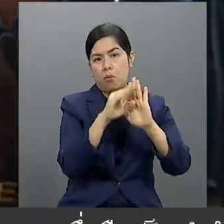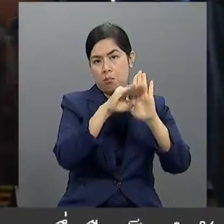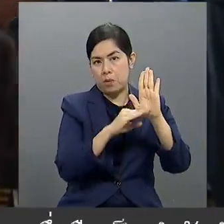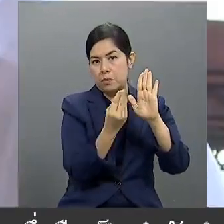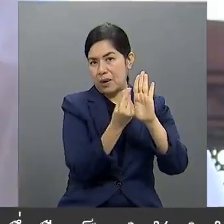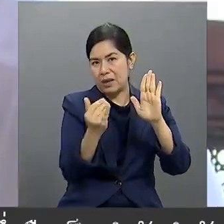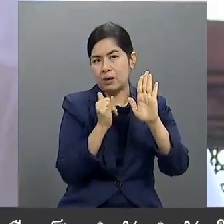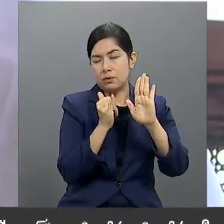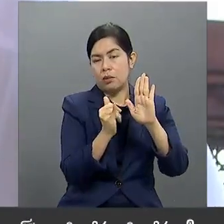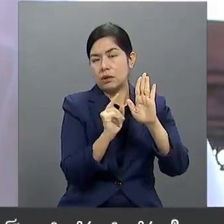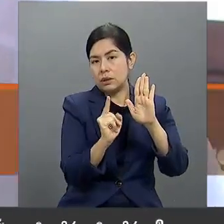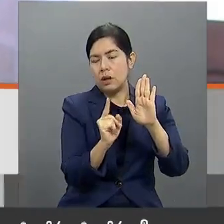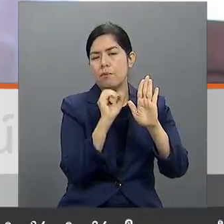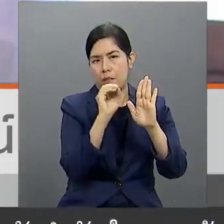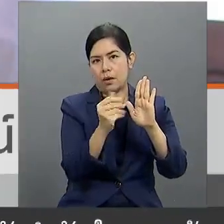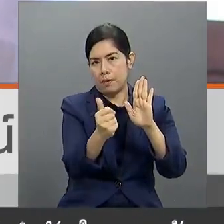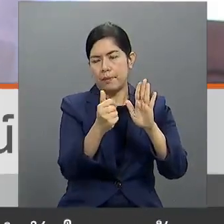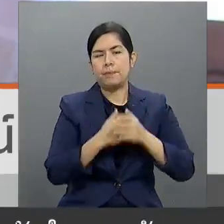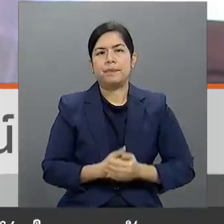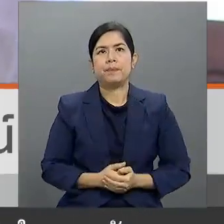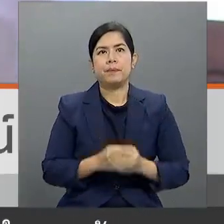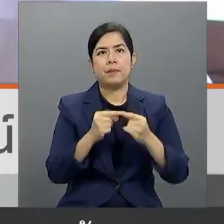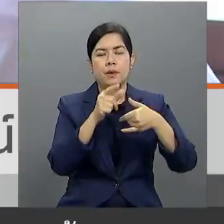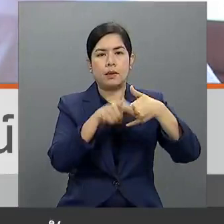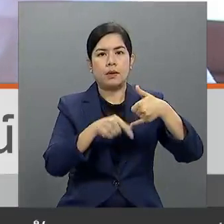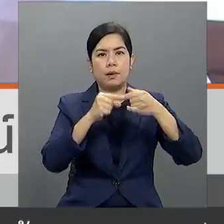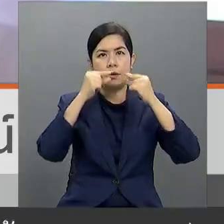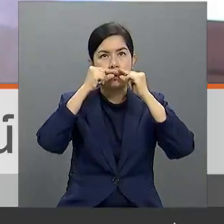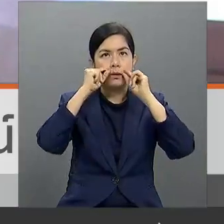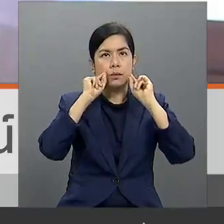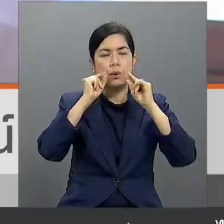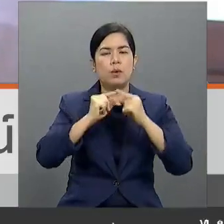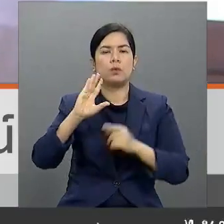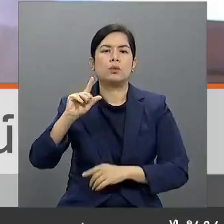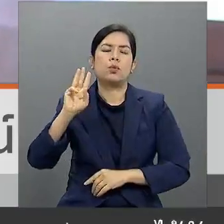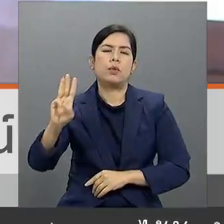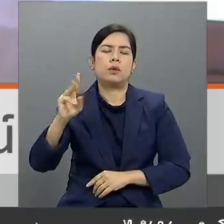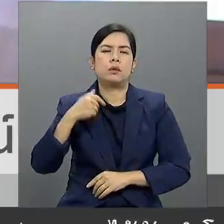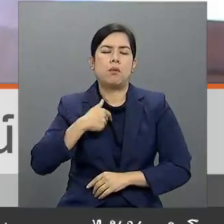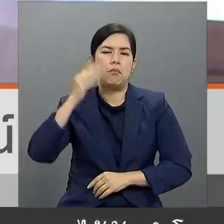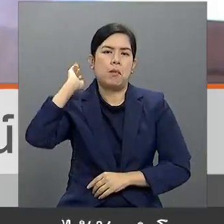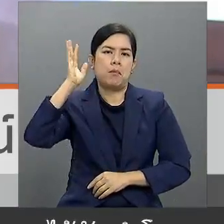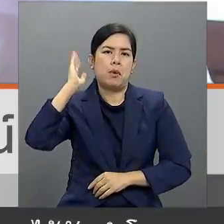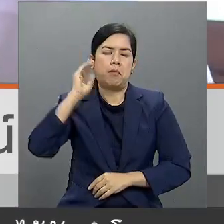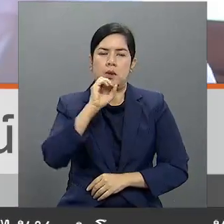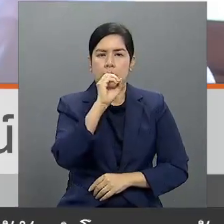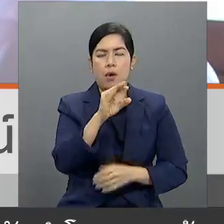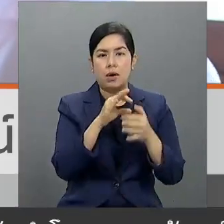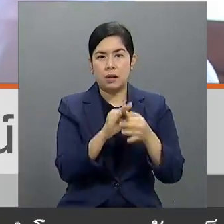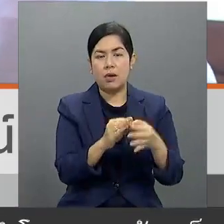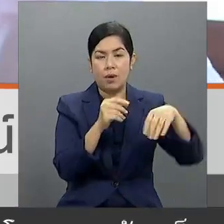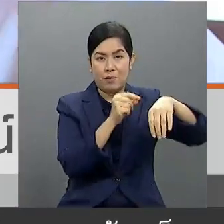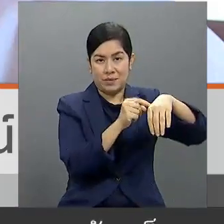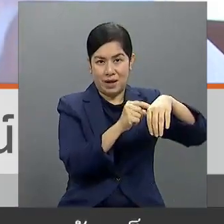นายชูวิทย์กมลวิศิษฐ์อดีตเจ้าของสถานบันเทิงแถลงข่าวหลังจากออกมาเปิดเผยเส้นทางคลัสเตอร์สถานบันเทิงย่านทองหล่อ